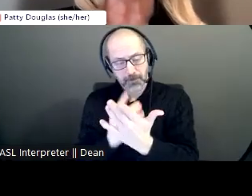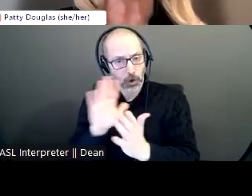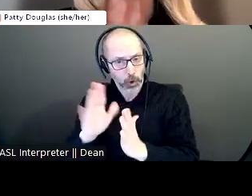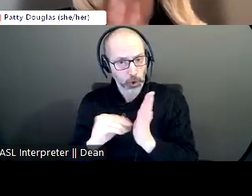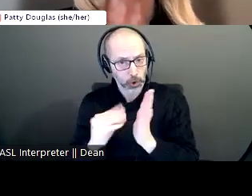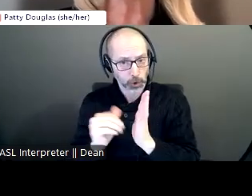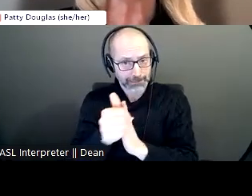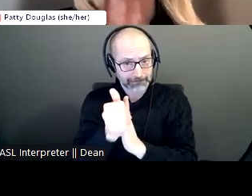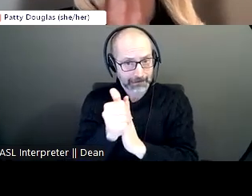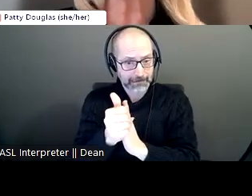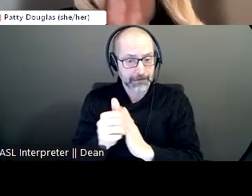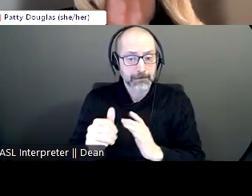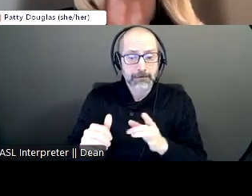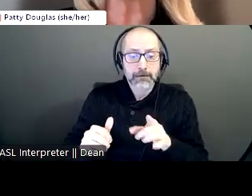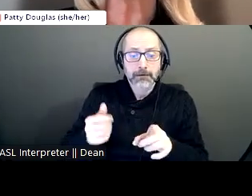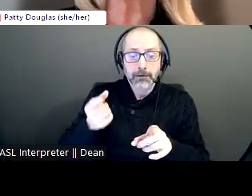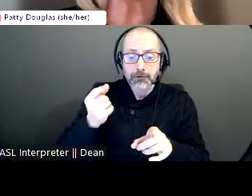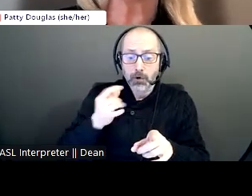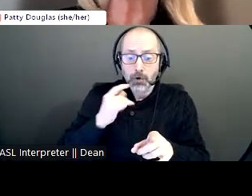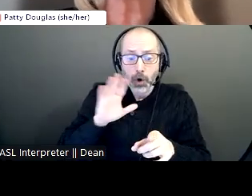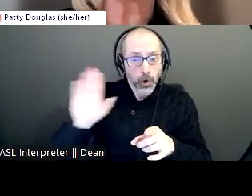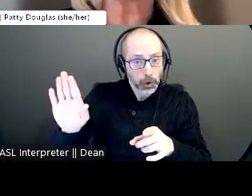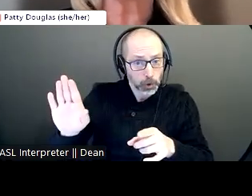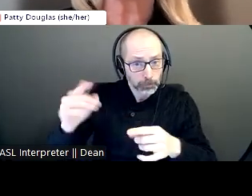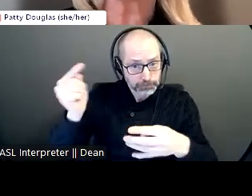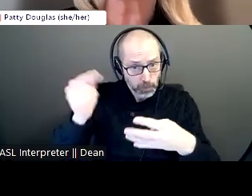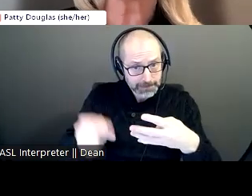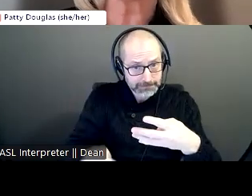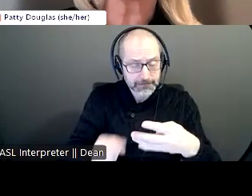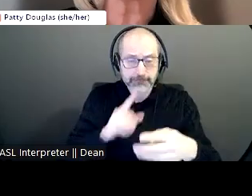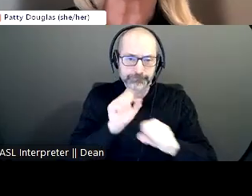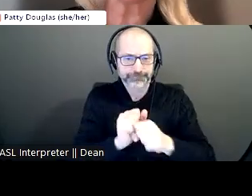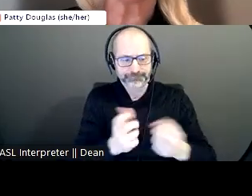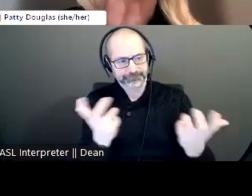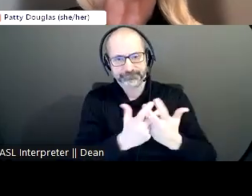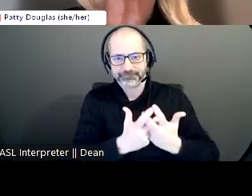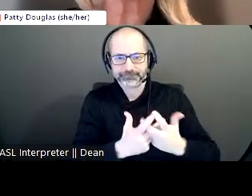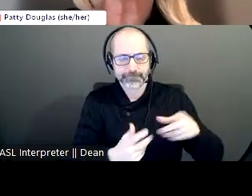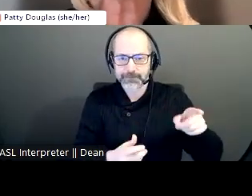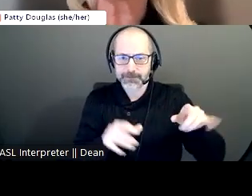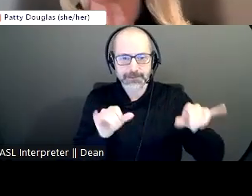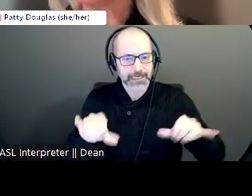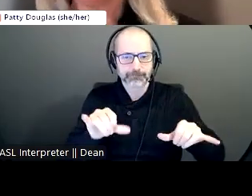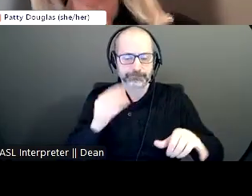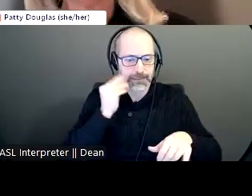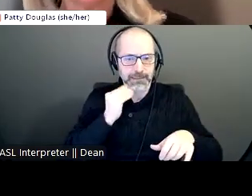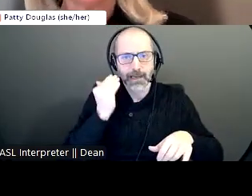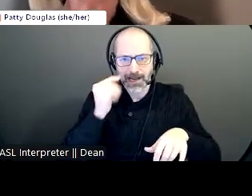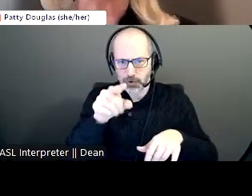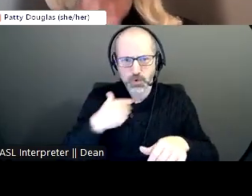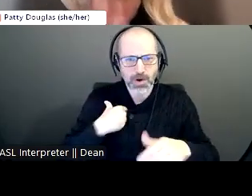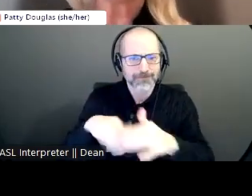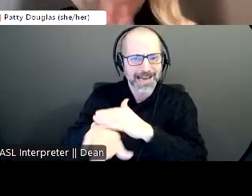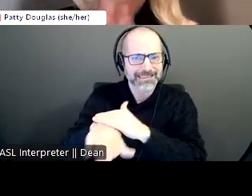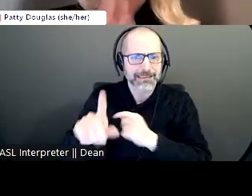un petit peu, si vous voulez, experte conseil, réviseur. Alors, j'aimerais soulever quelques points qui s'entrecoupent avec les points